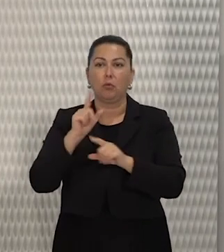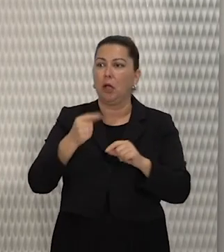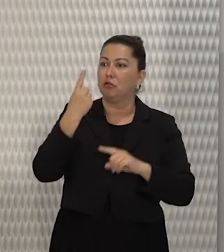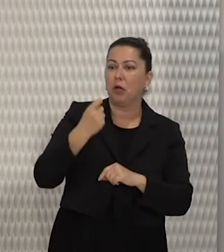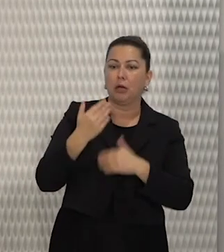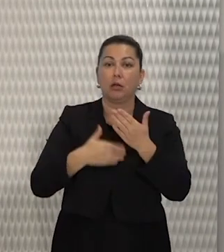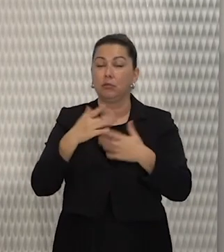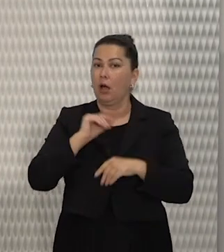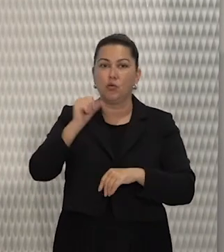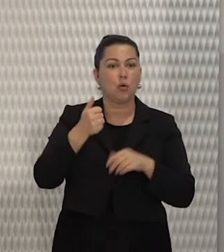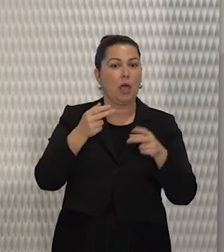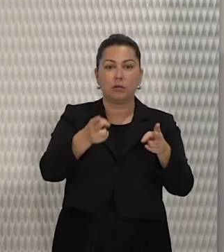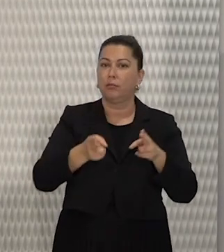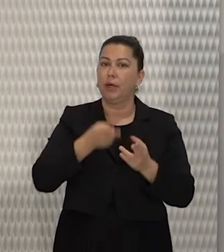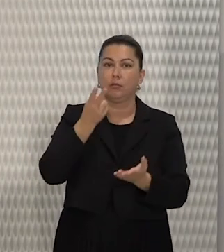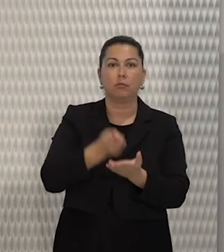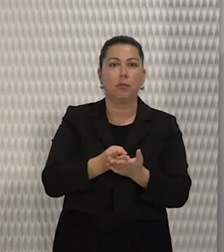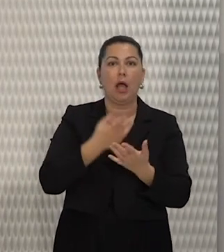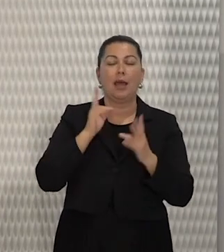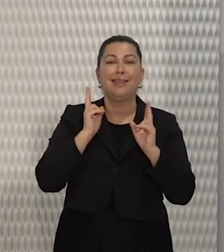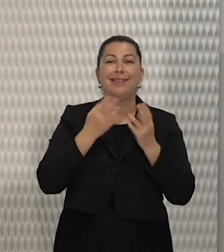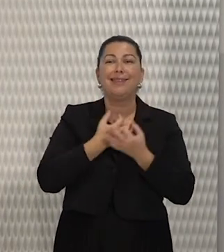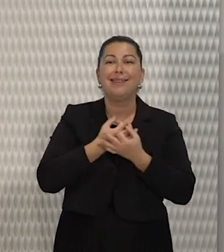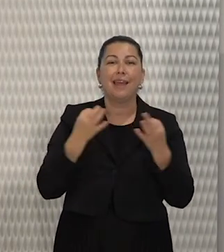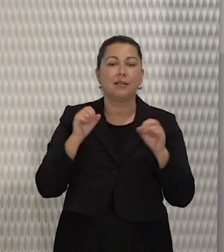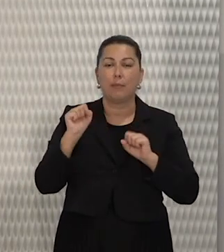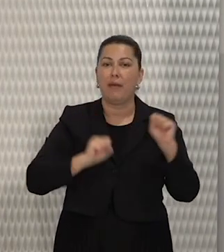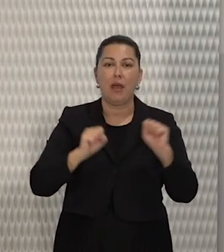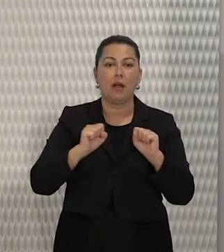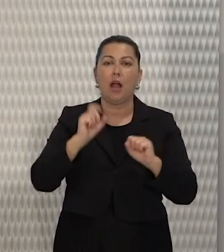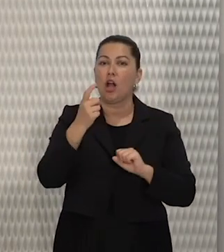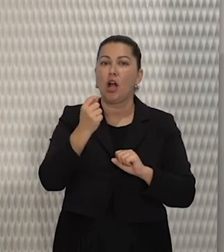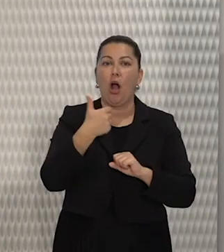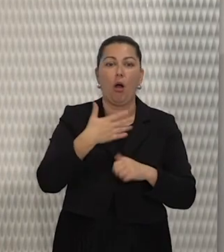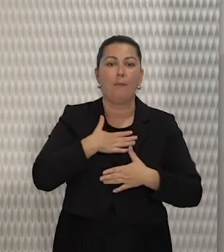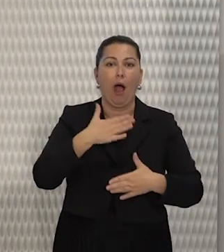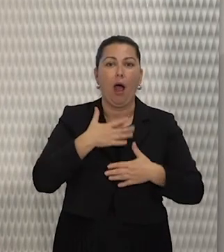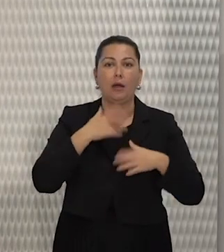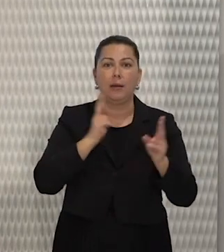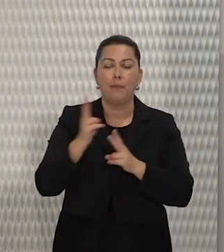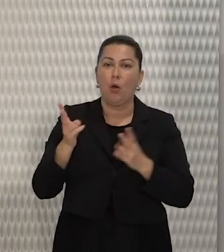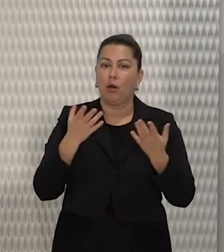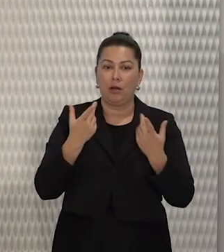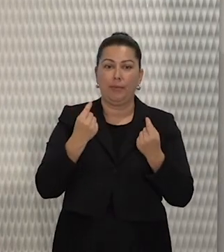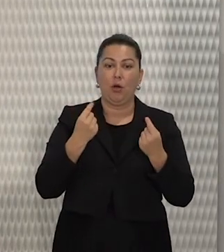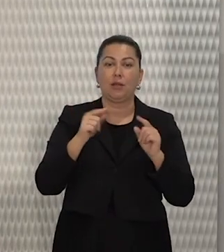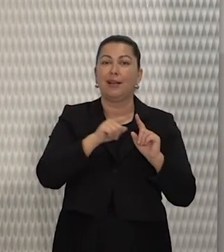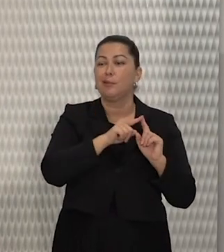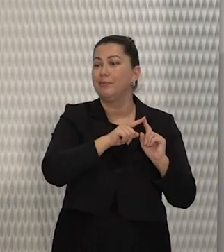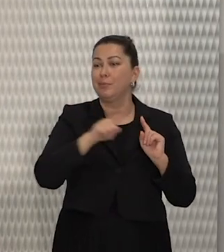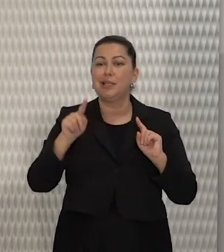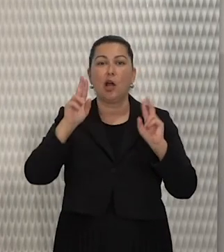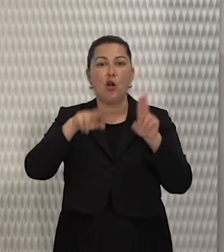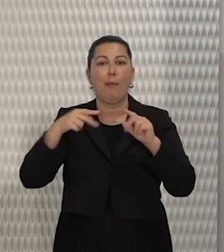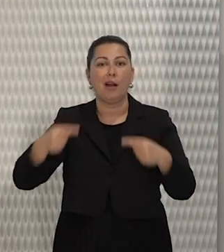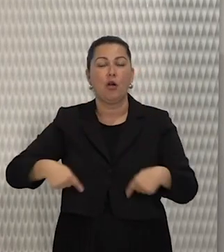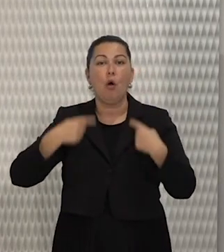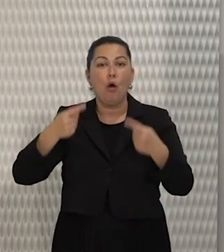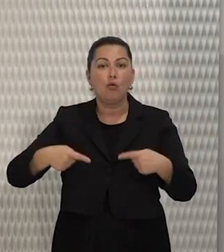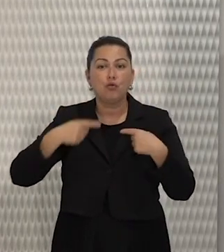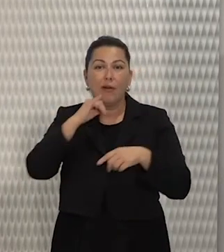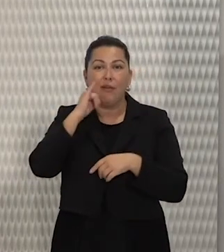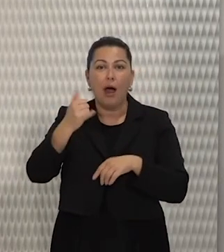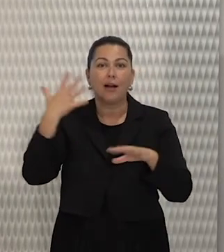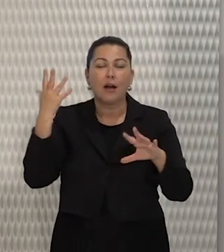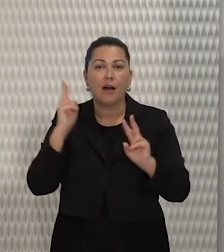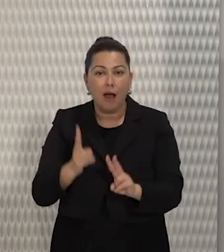die Arme, nicht die Beine, nicht gar nichts mehr. Du kannst kaum atmen. Also bis du wieder mal so ein normaler Rollstuhlfahrer wirst, da ist ja schon sehr viel